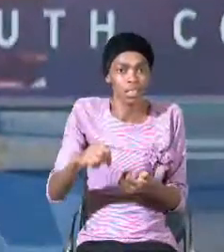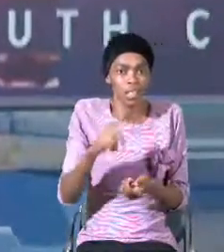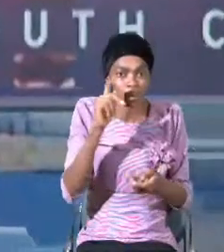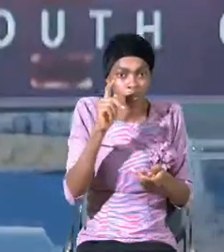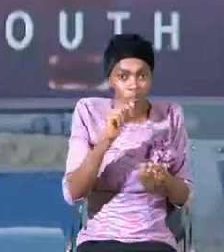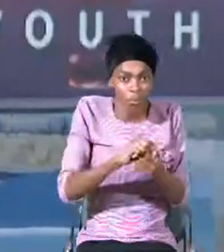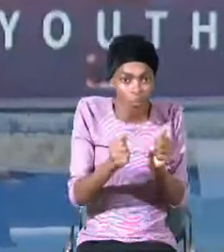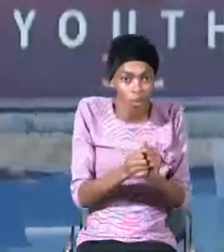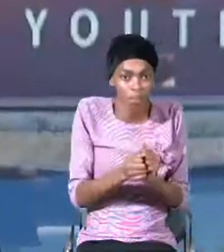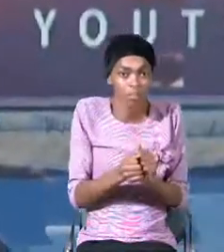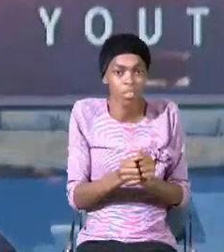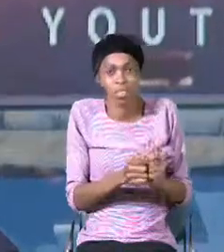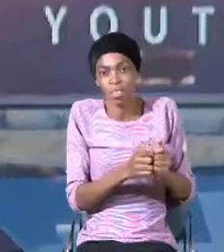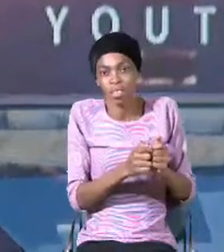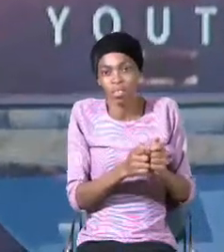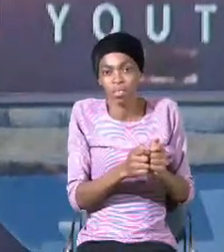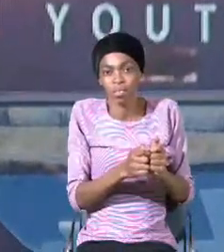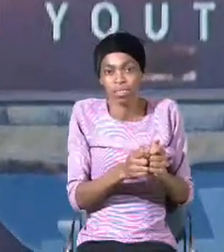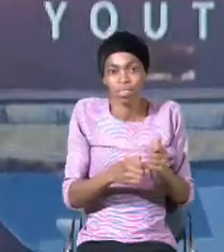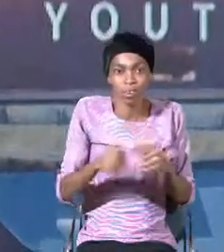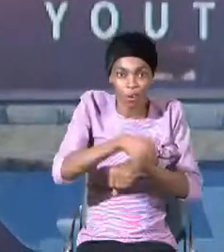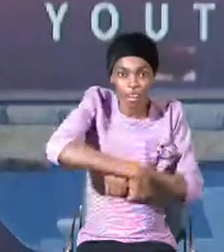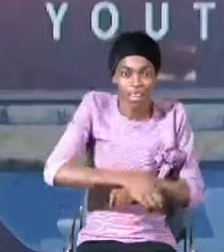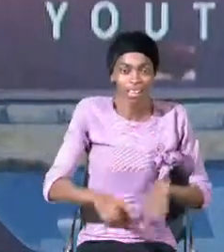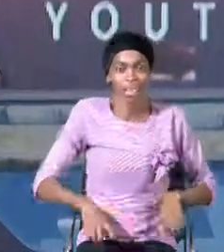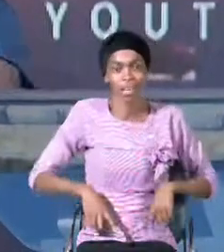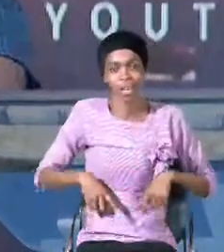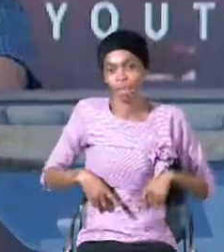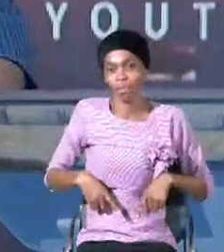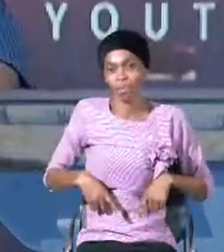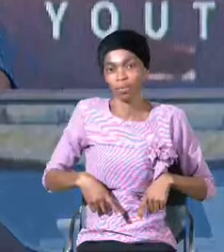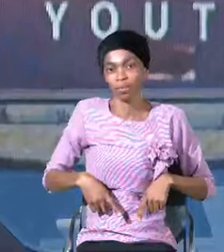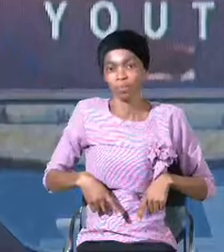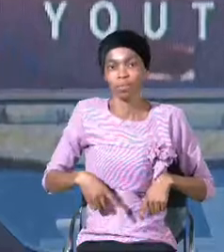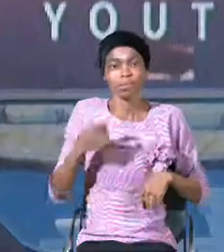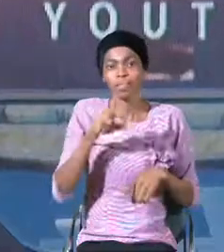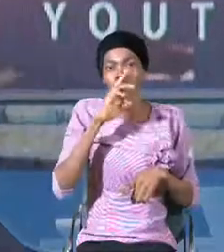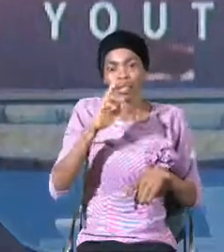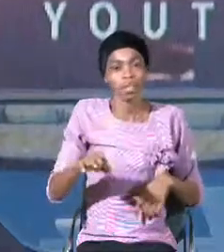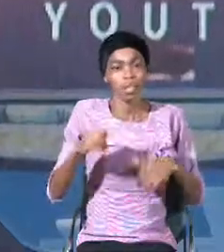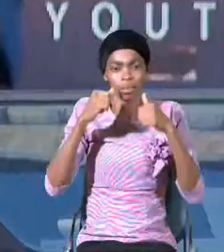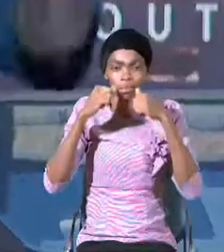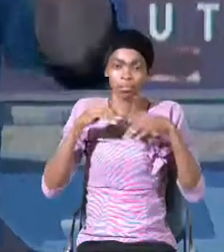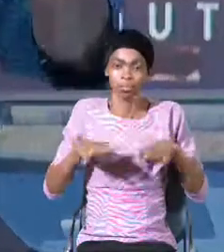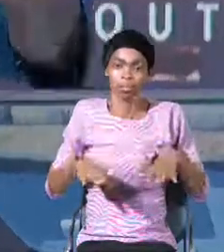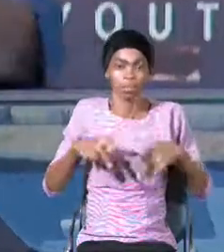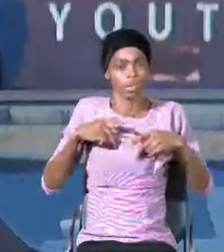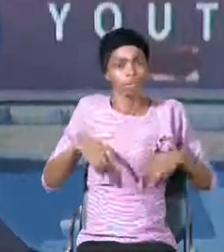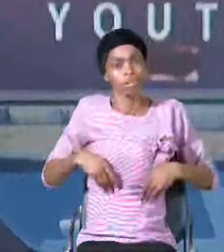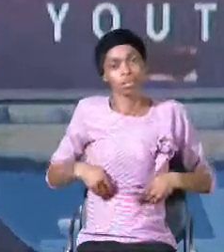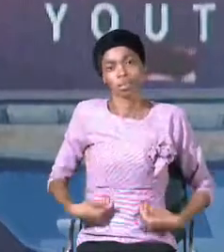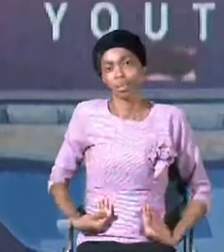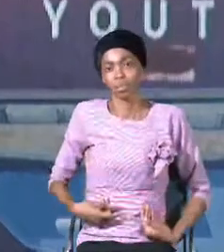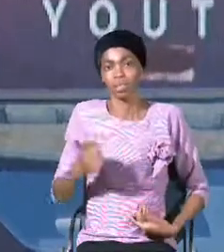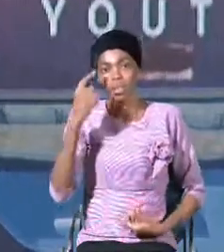une vie noyée dans les problèmes. Ils sont submergés. Une vie submergée par les problèmes. Les lames bloquent leur